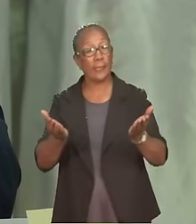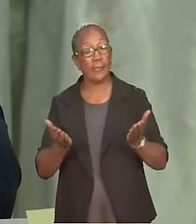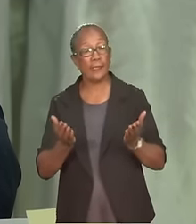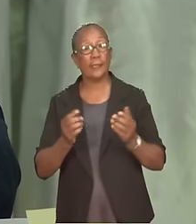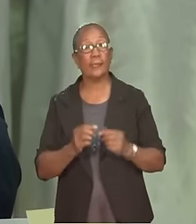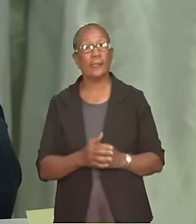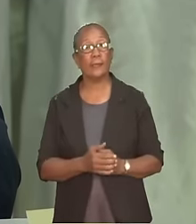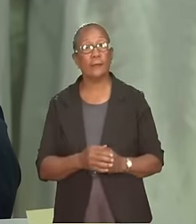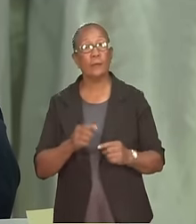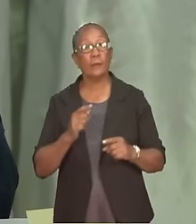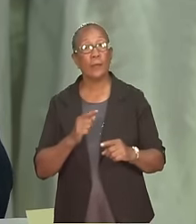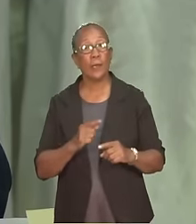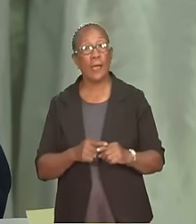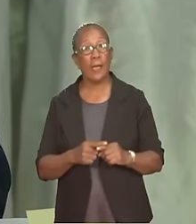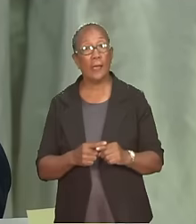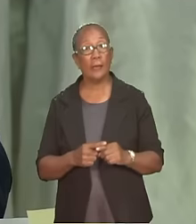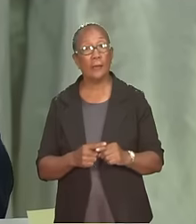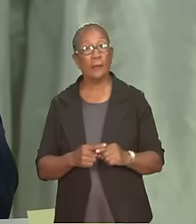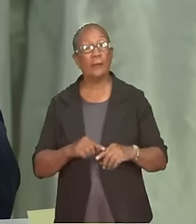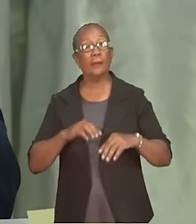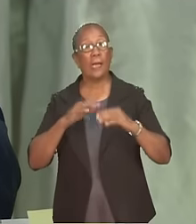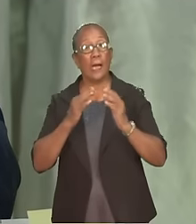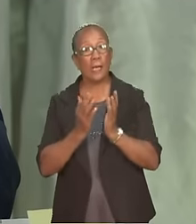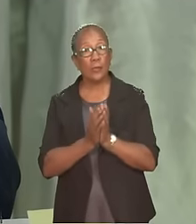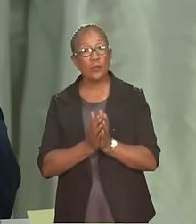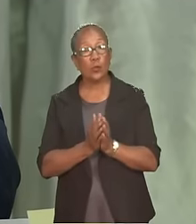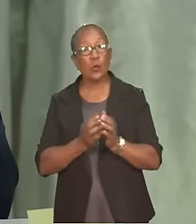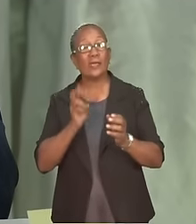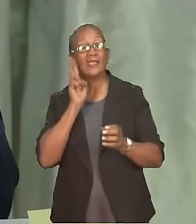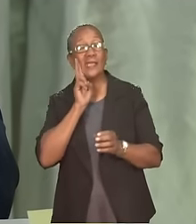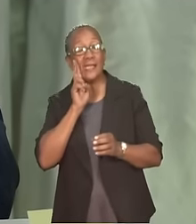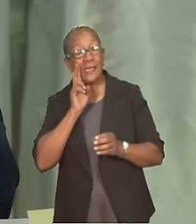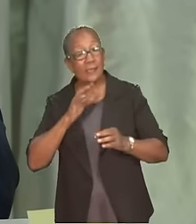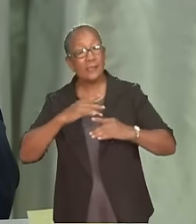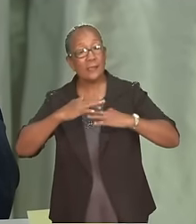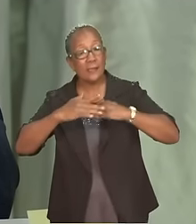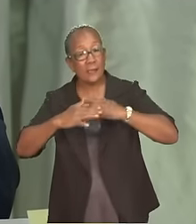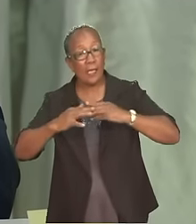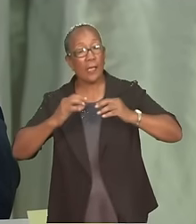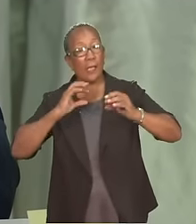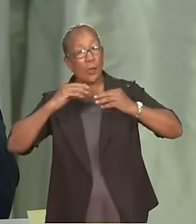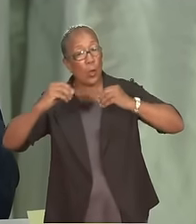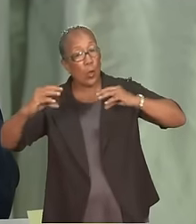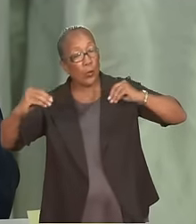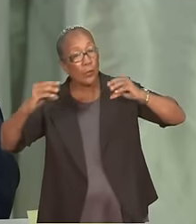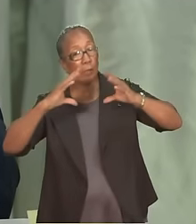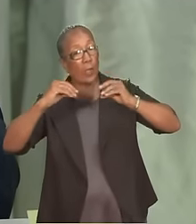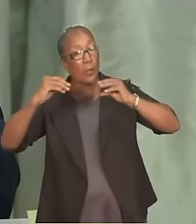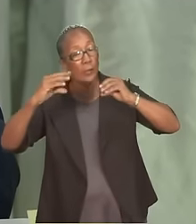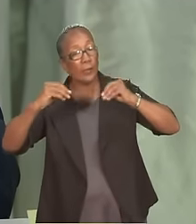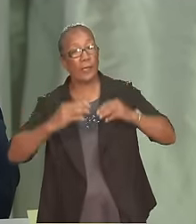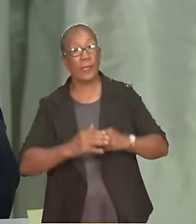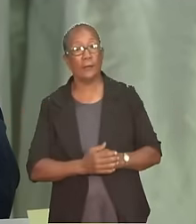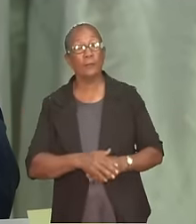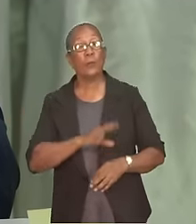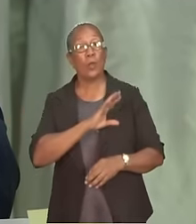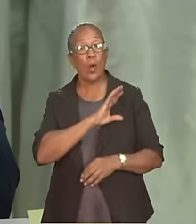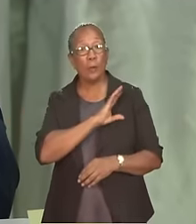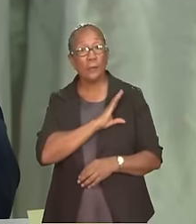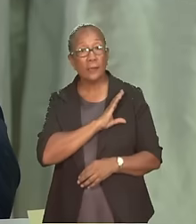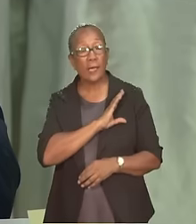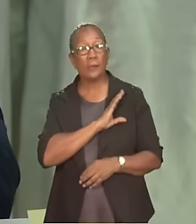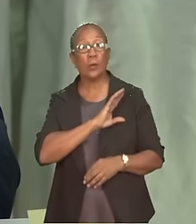En zulke zaken worden daar gestructureerd gedaan. Waarom? Omdat het clusterteam van ministers ook bijgestaan